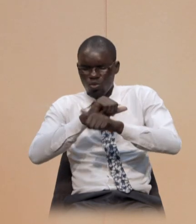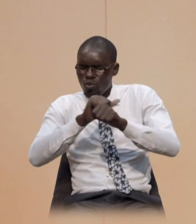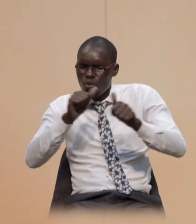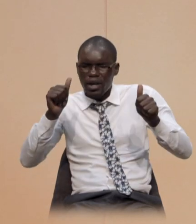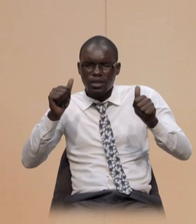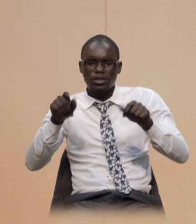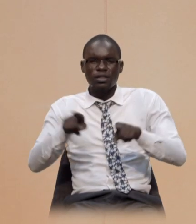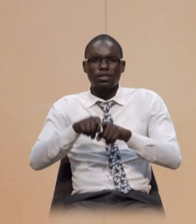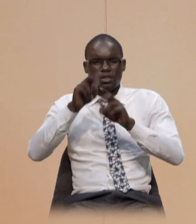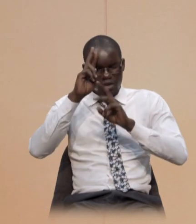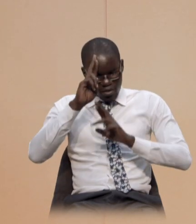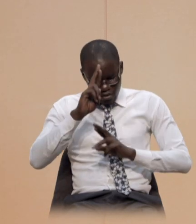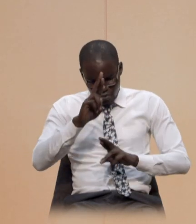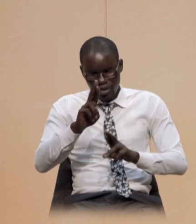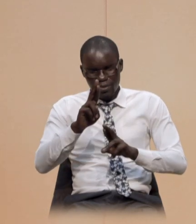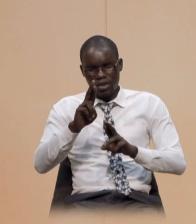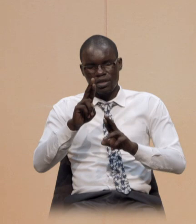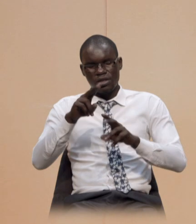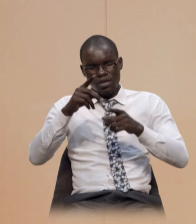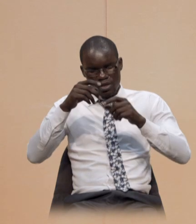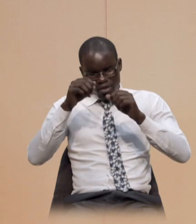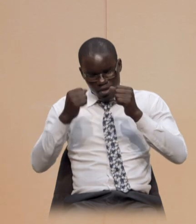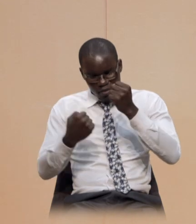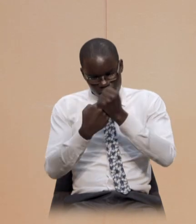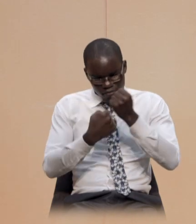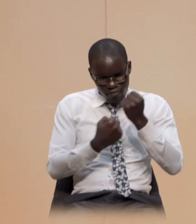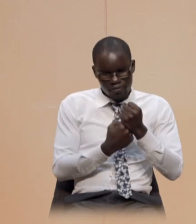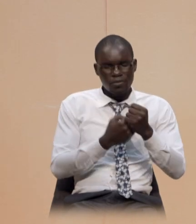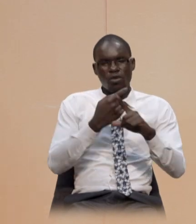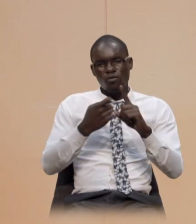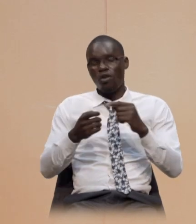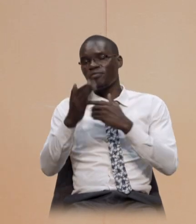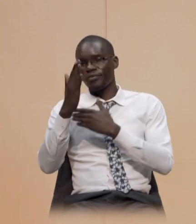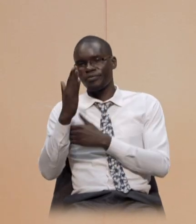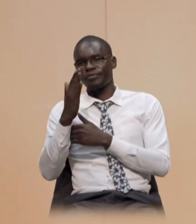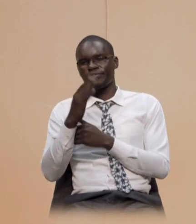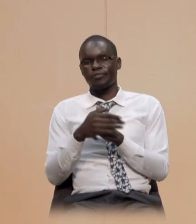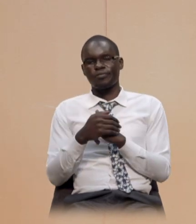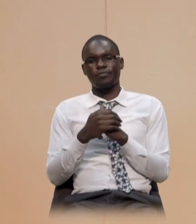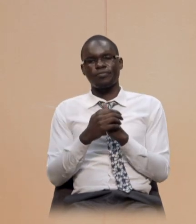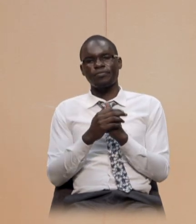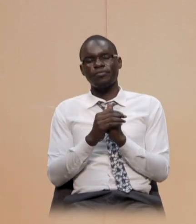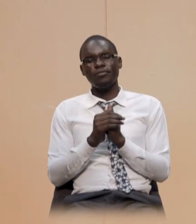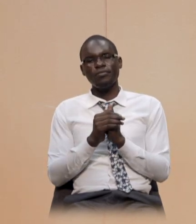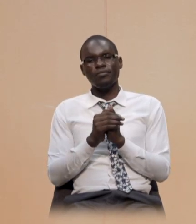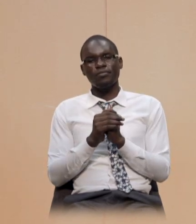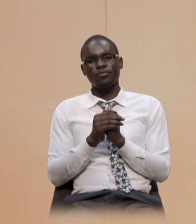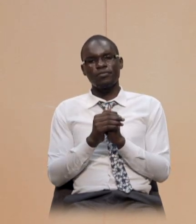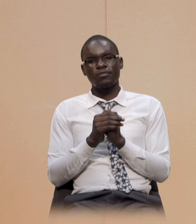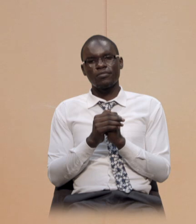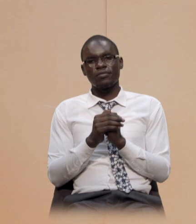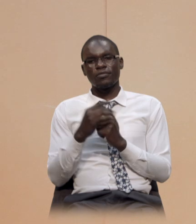wameelekeza. Ni heshima, bora utegemee Mungu. Sio ajali ya kwamba uko na hiyo watoto.